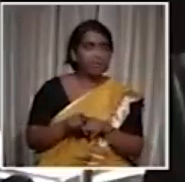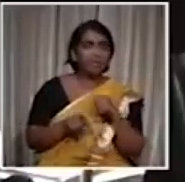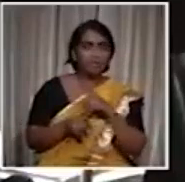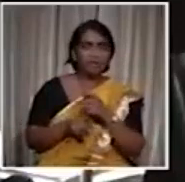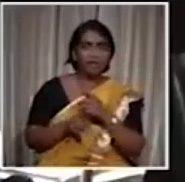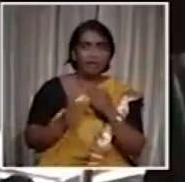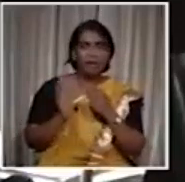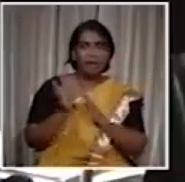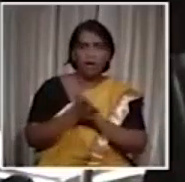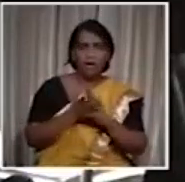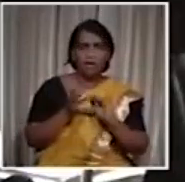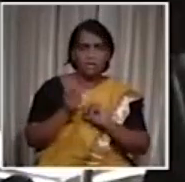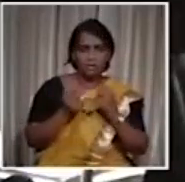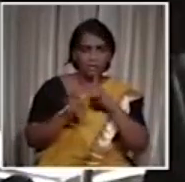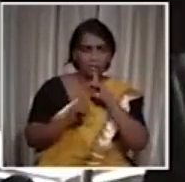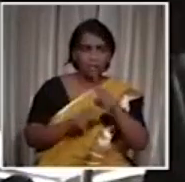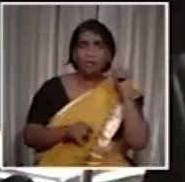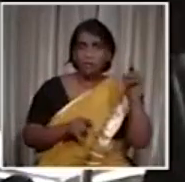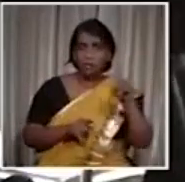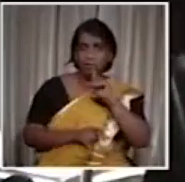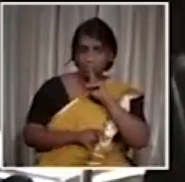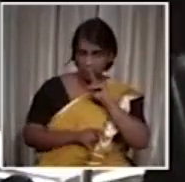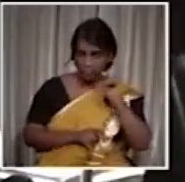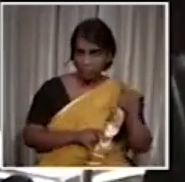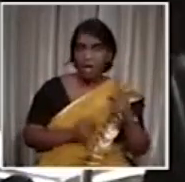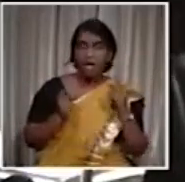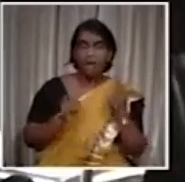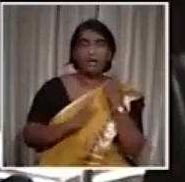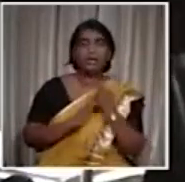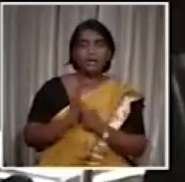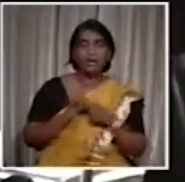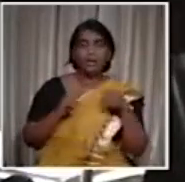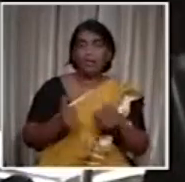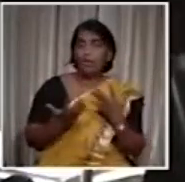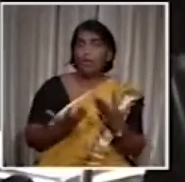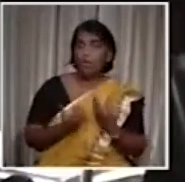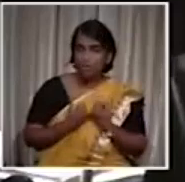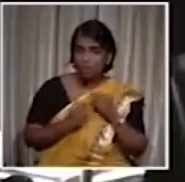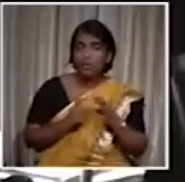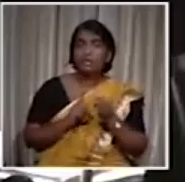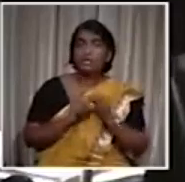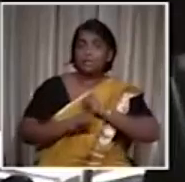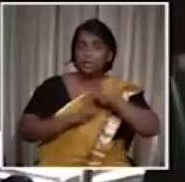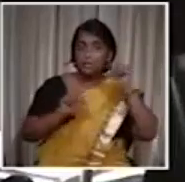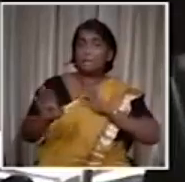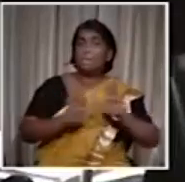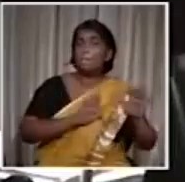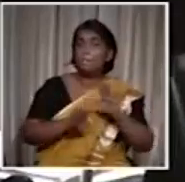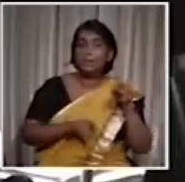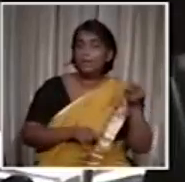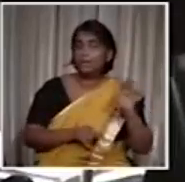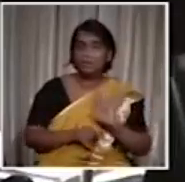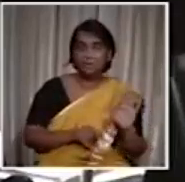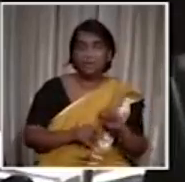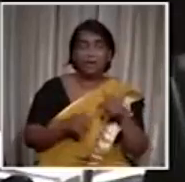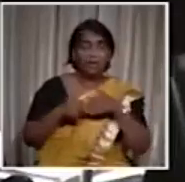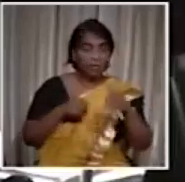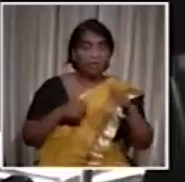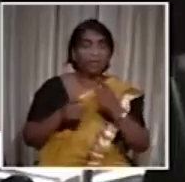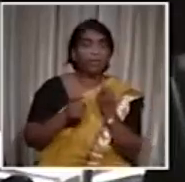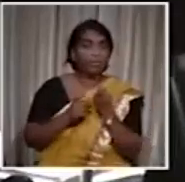prakasa dengan mama pamiti itu patuna. Oh sama ke kiu walu hadis niti dengan awas suwiti binne janar agalnya meter pagat tiapnya win win win. Etikar